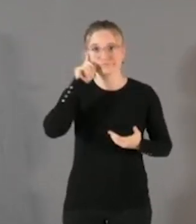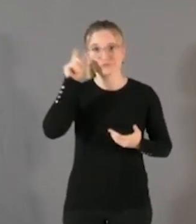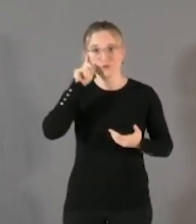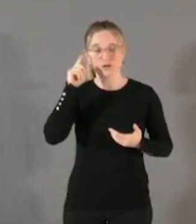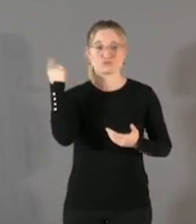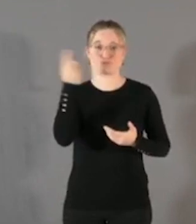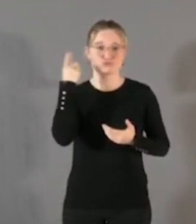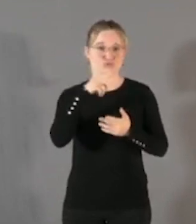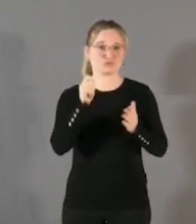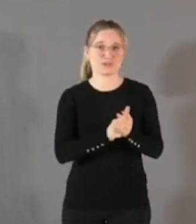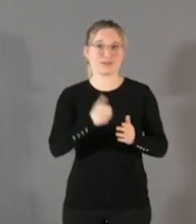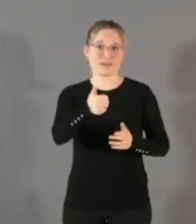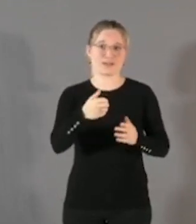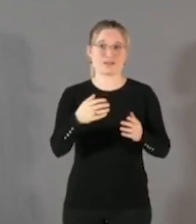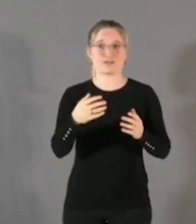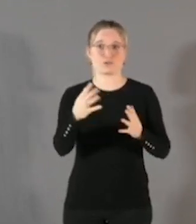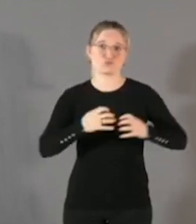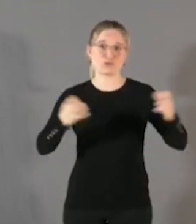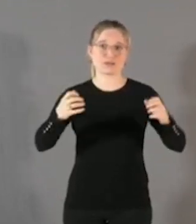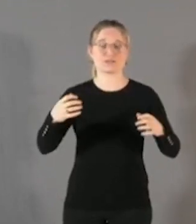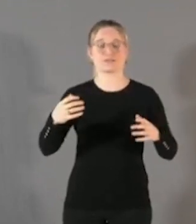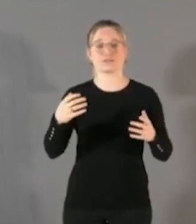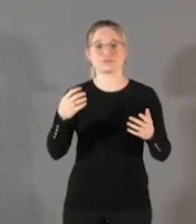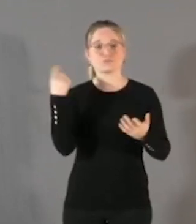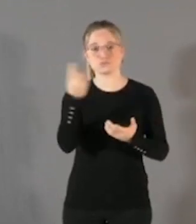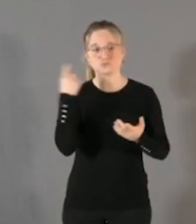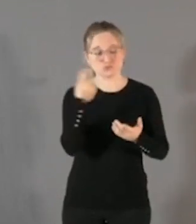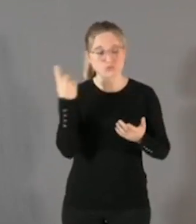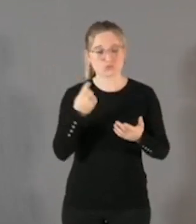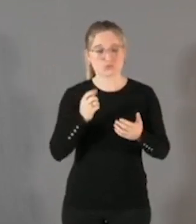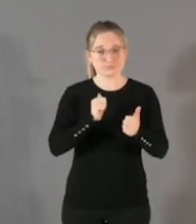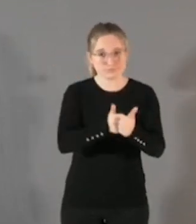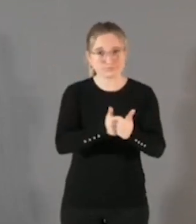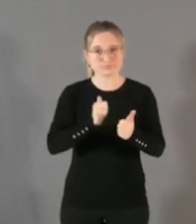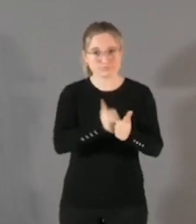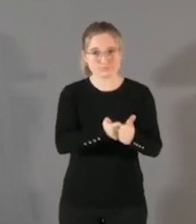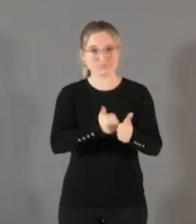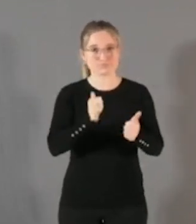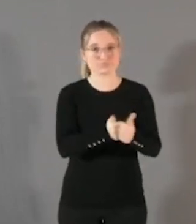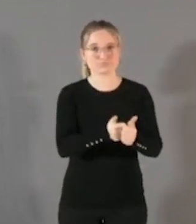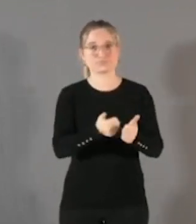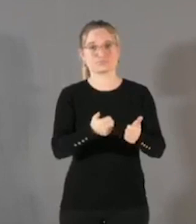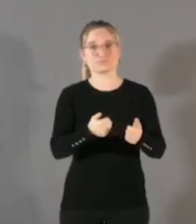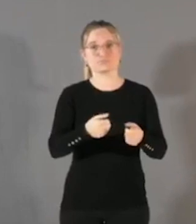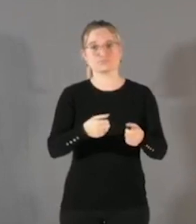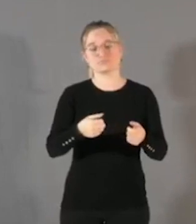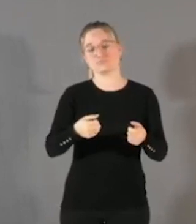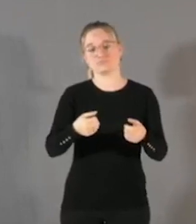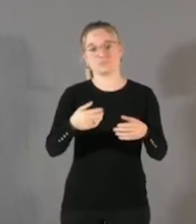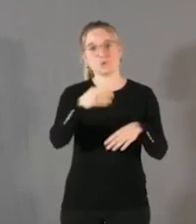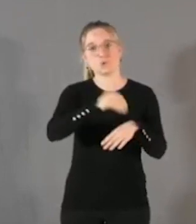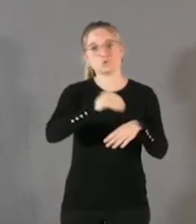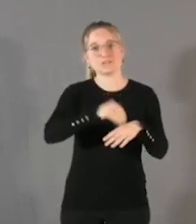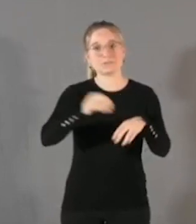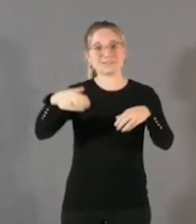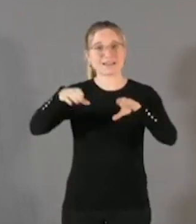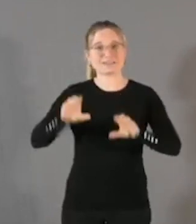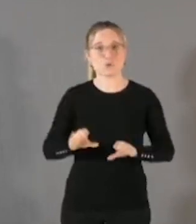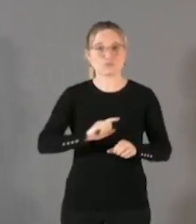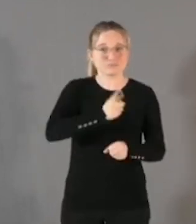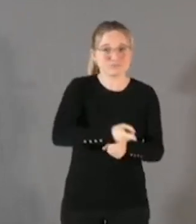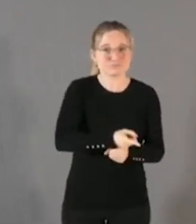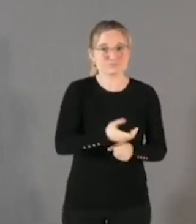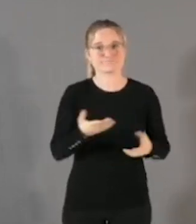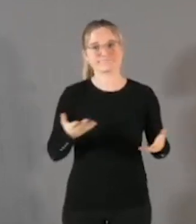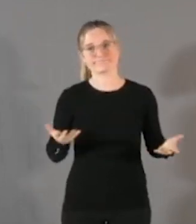conseil, c'est assez normal, c'est assez logique. Et comme vous dézinguez les cadres, une véritable cadricide, comme